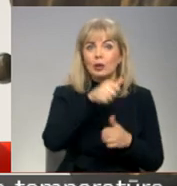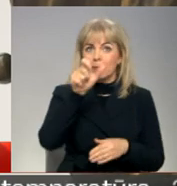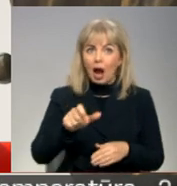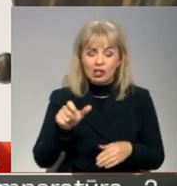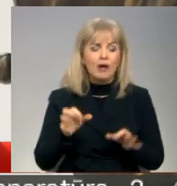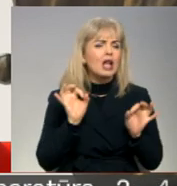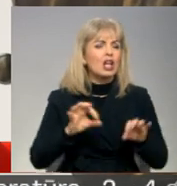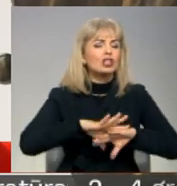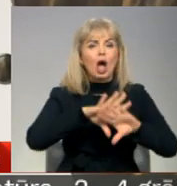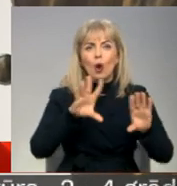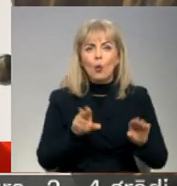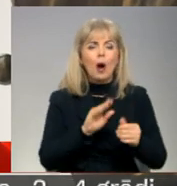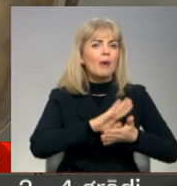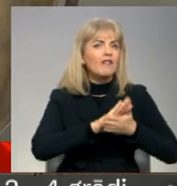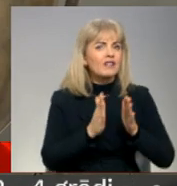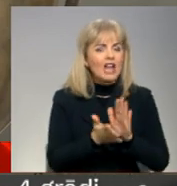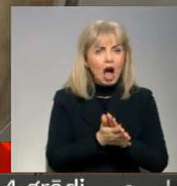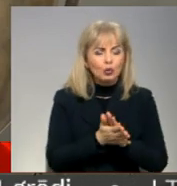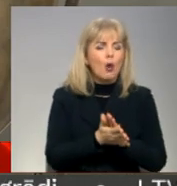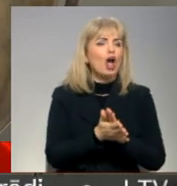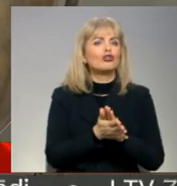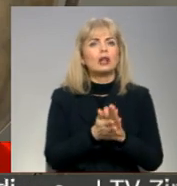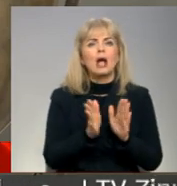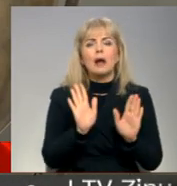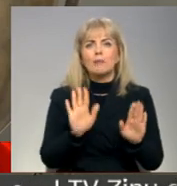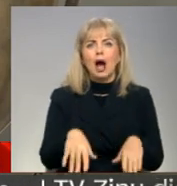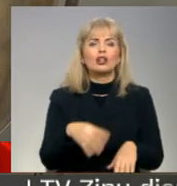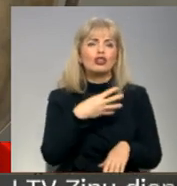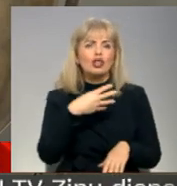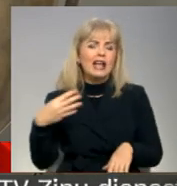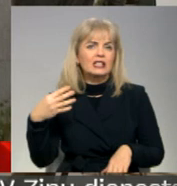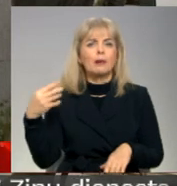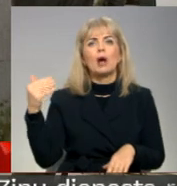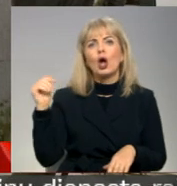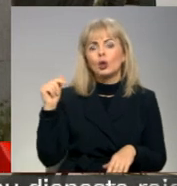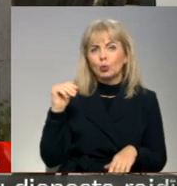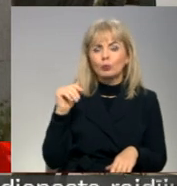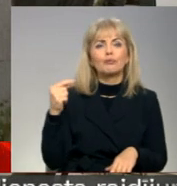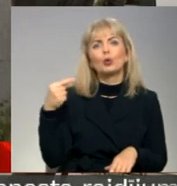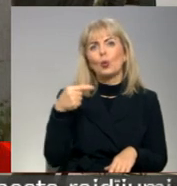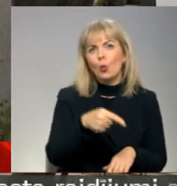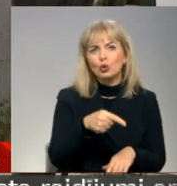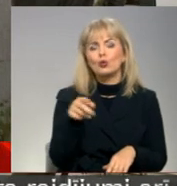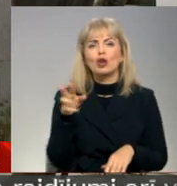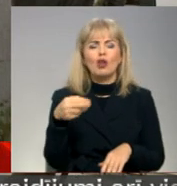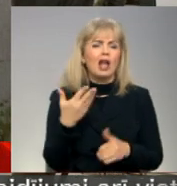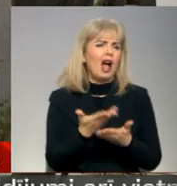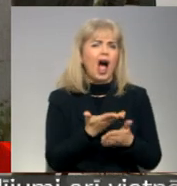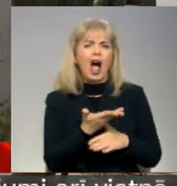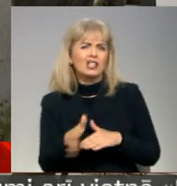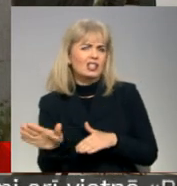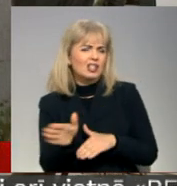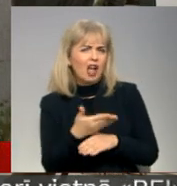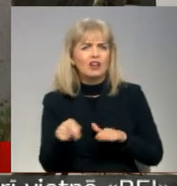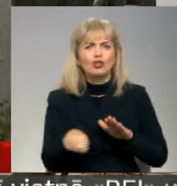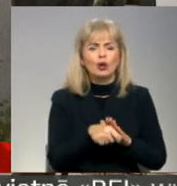ka kopumā vienošanās varētu būt pat par 400 tūkstošiem eiro, taču atsevišķu kukuļu apmērs ir bijis